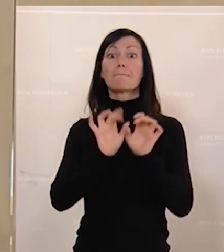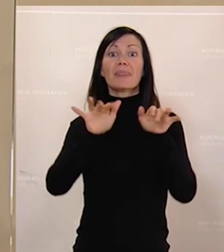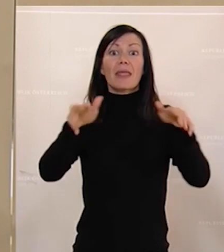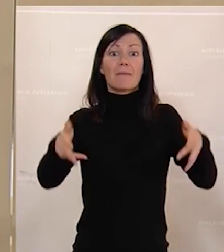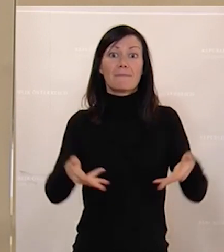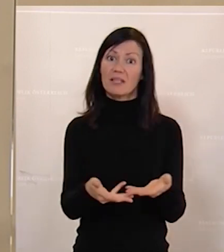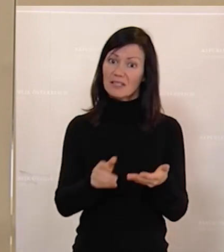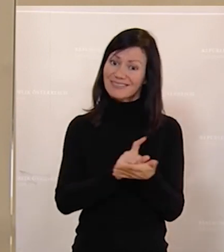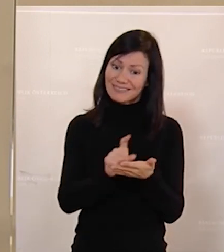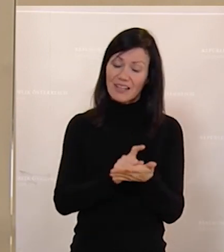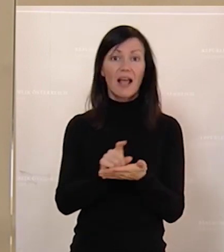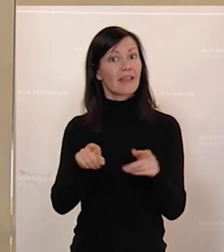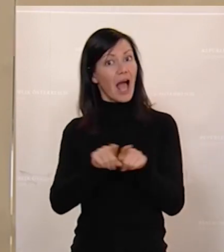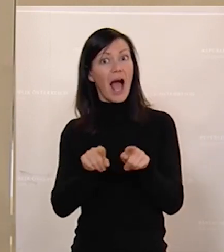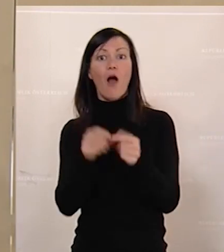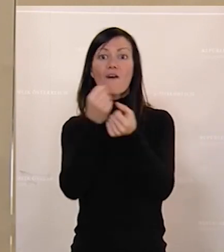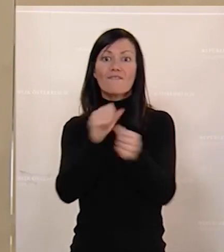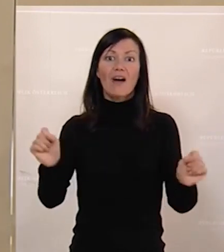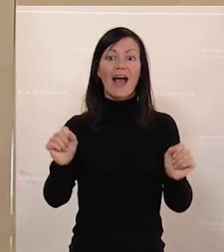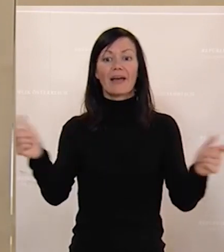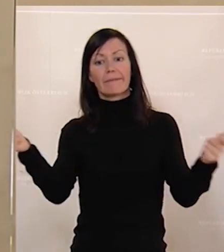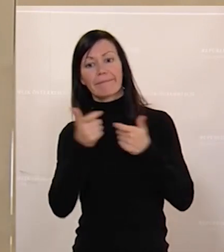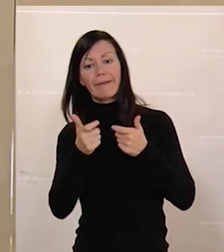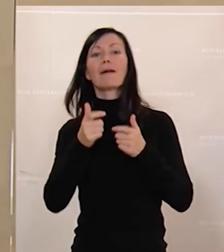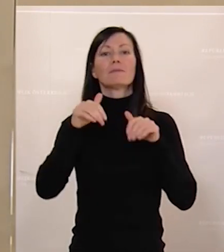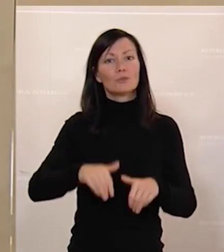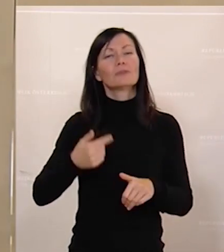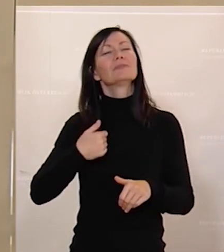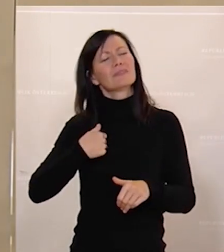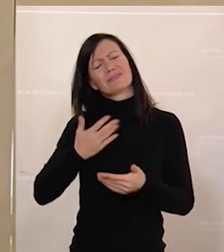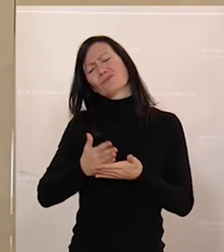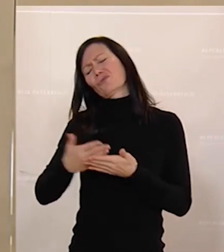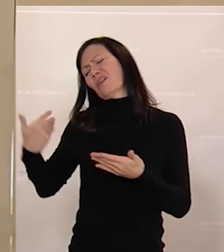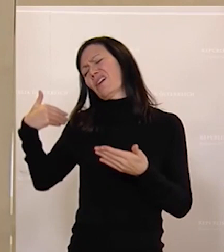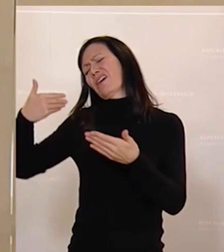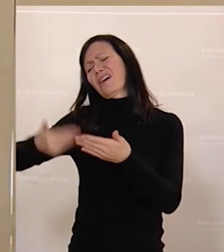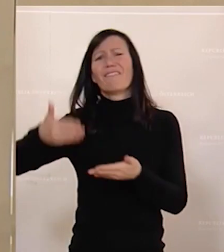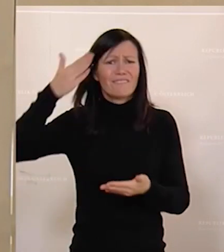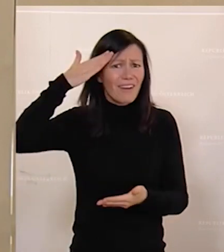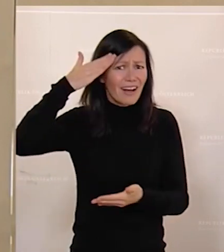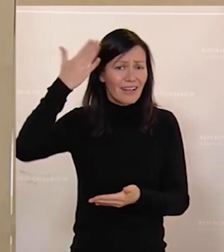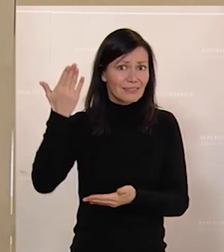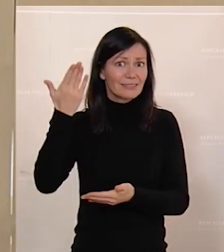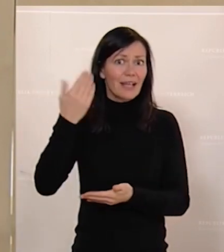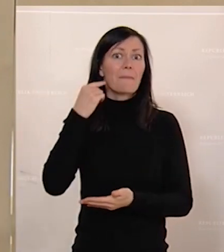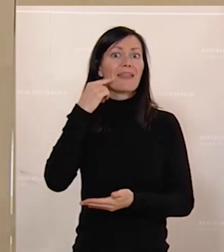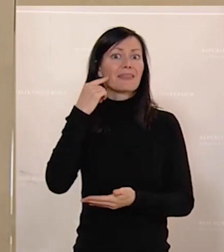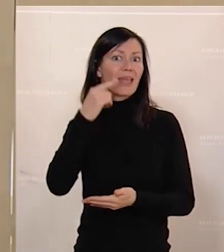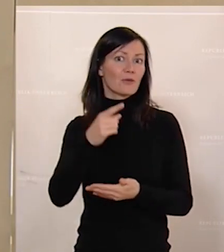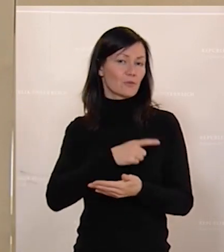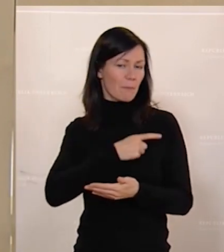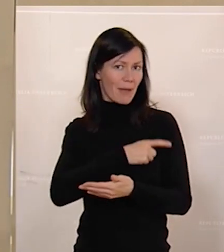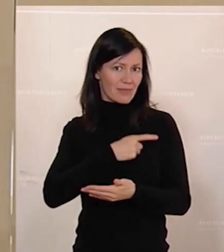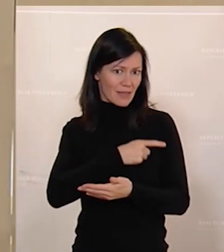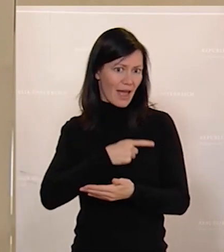Situation Freiheiten einzuschränken, das wissen wir jetzt schon seit vielen, vielen Monaten. Aber uns NEOS ist es immer darum gegangen, und das sage ich erneut, weil es mir